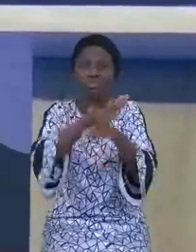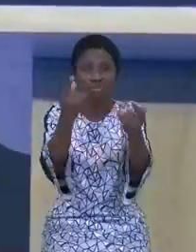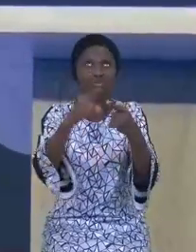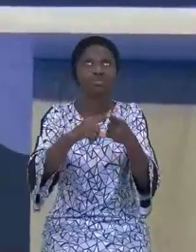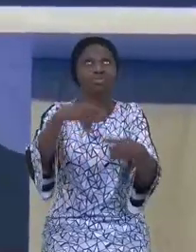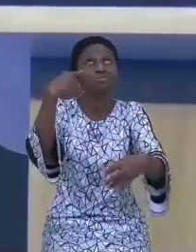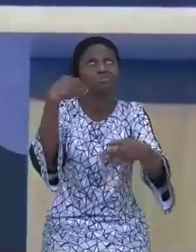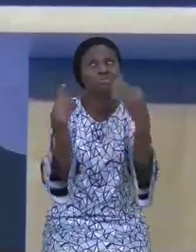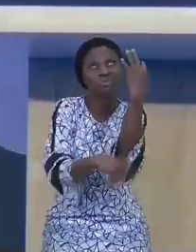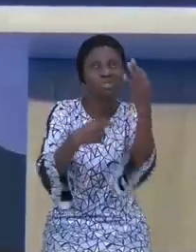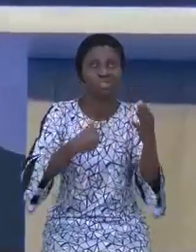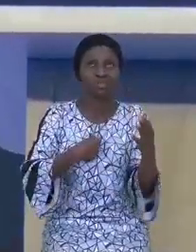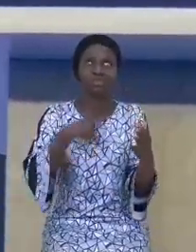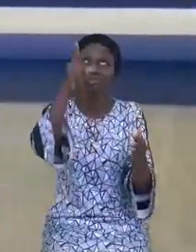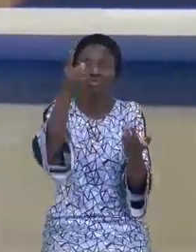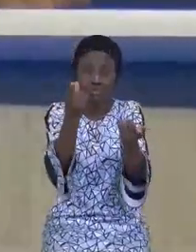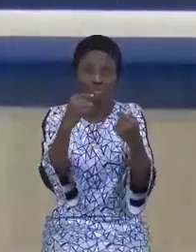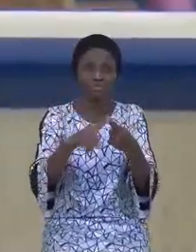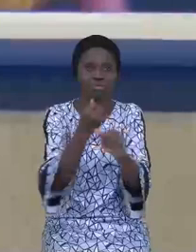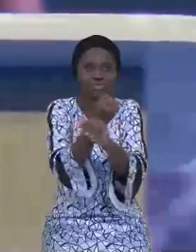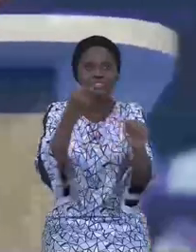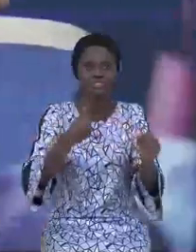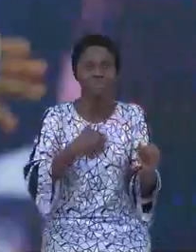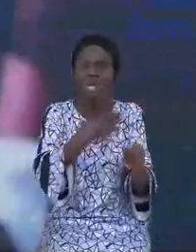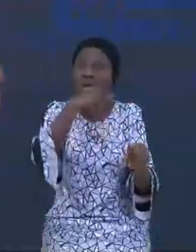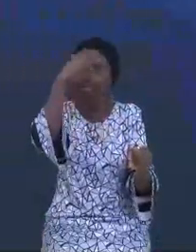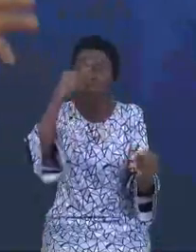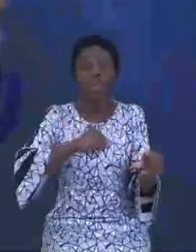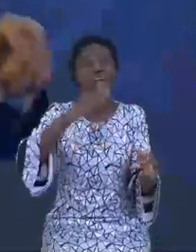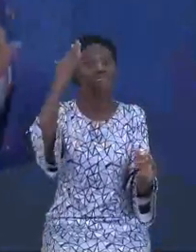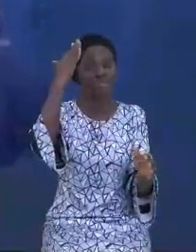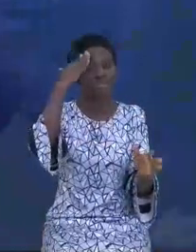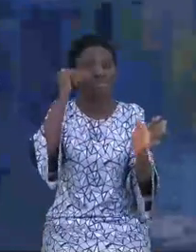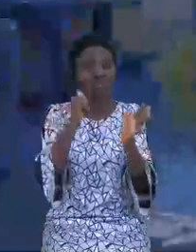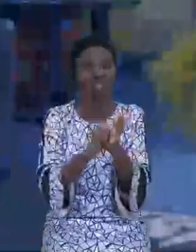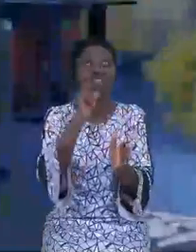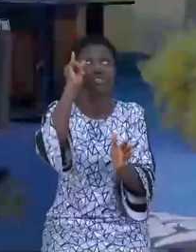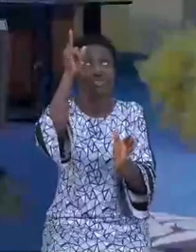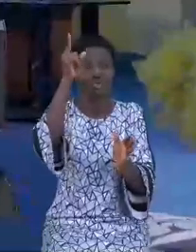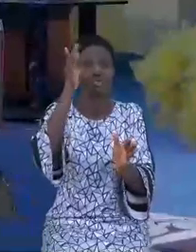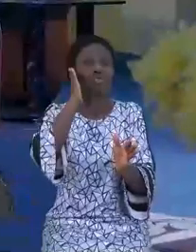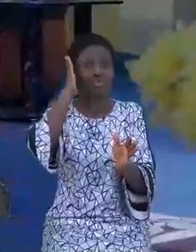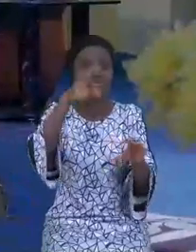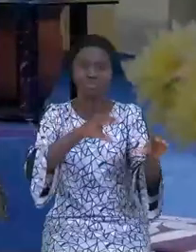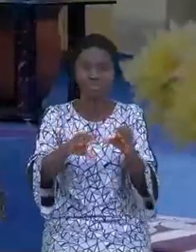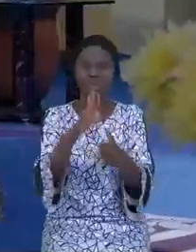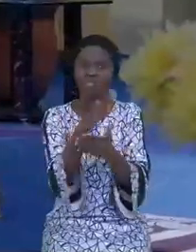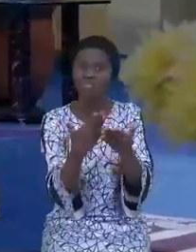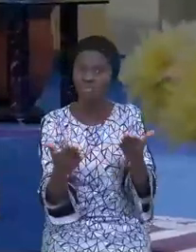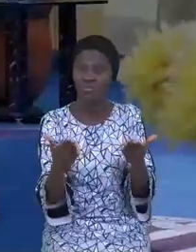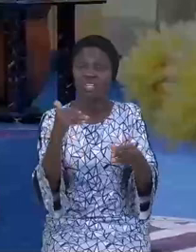Tu es venu pour me sauver. Et parce que je sais que tu vas faire quelque chose